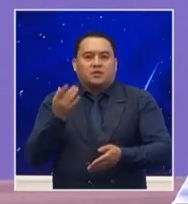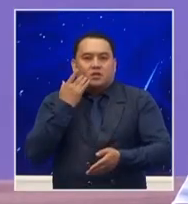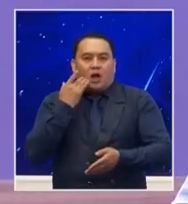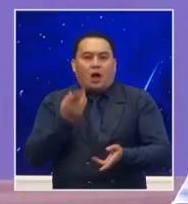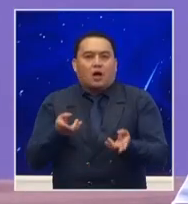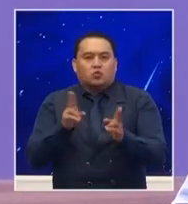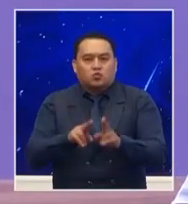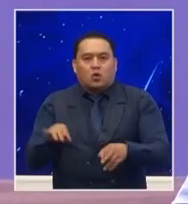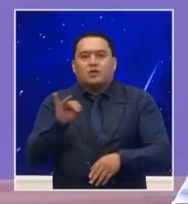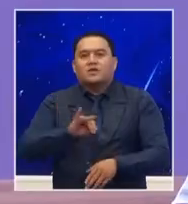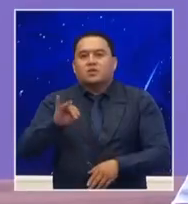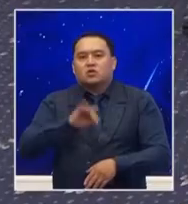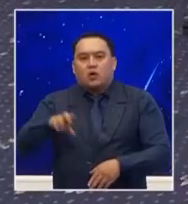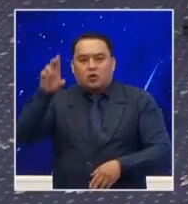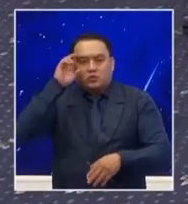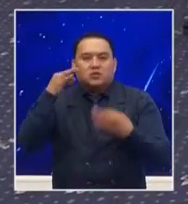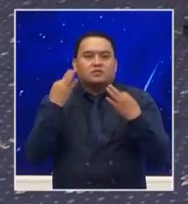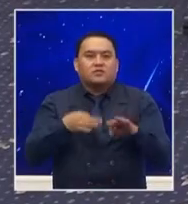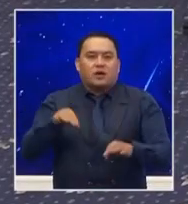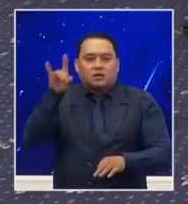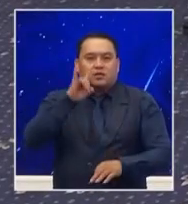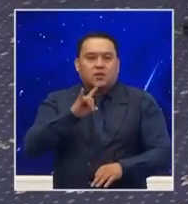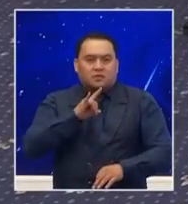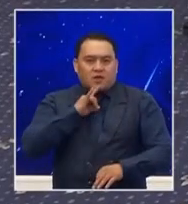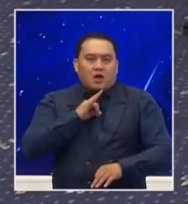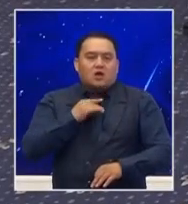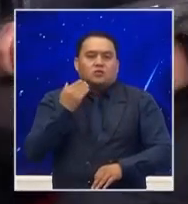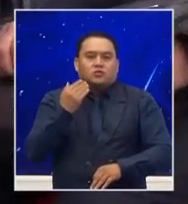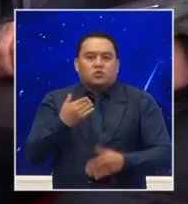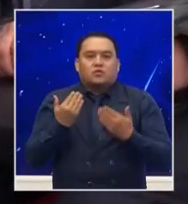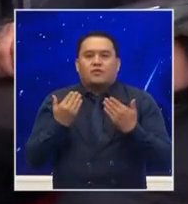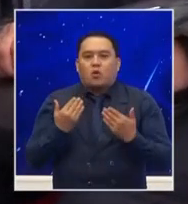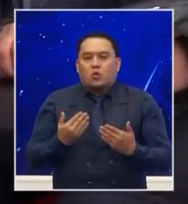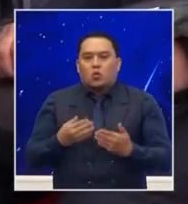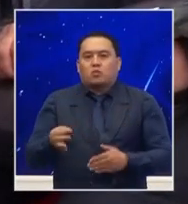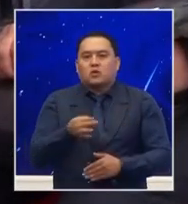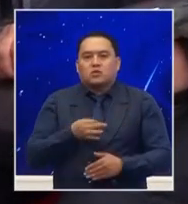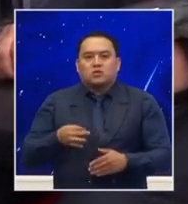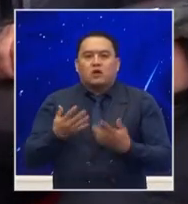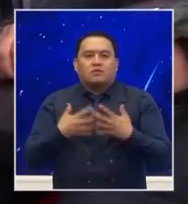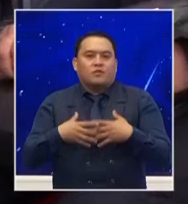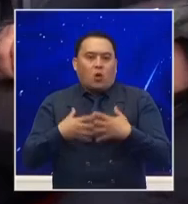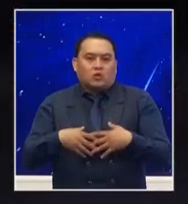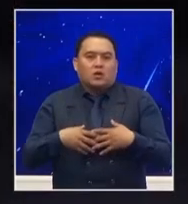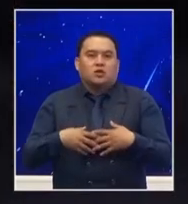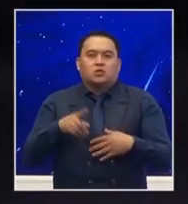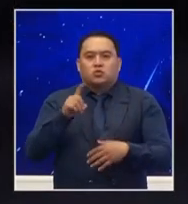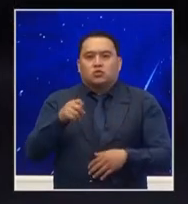золотыми буквами вписаны в историю становления независимости страны. К слову, на сегодняшний день в области насчитывается